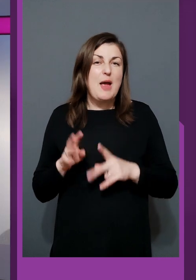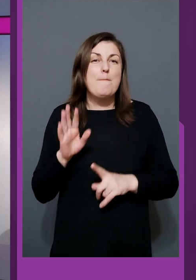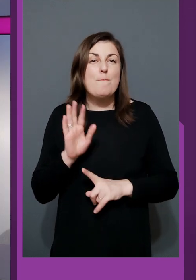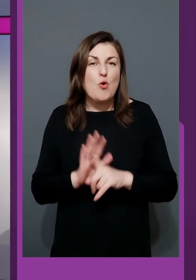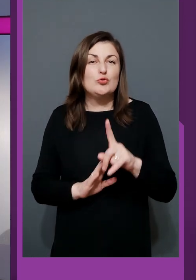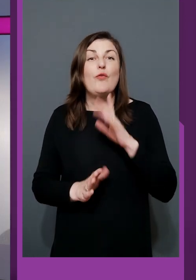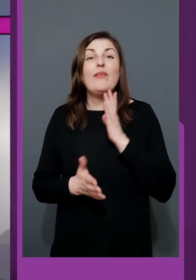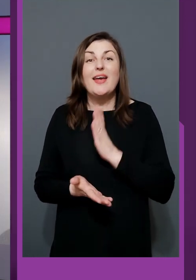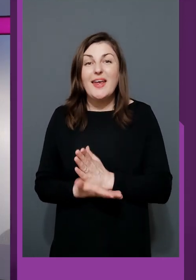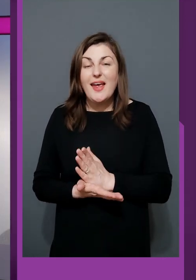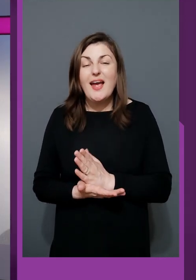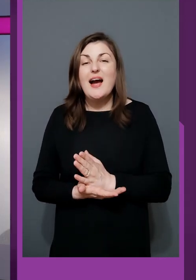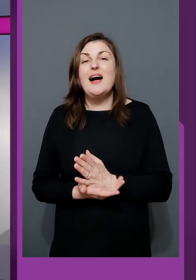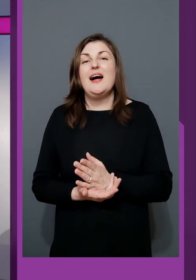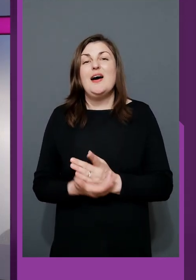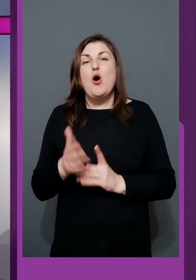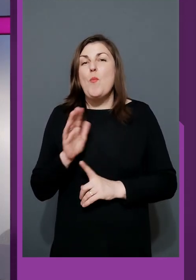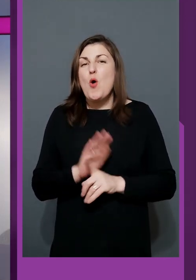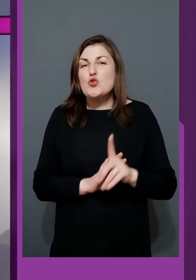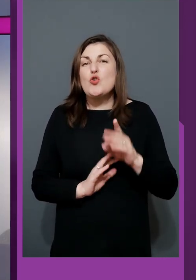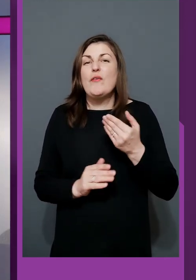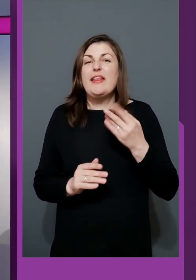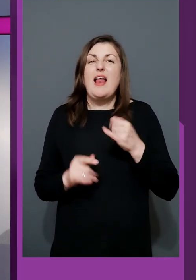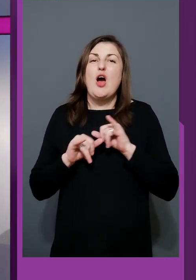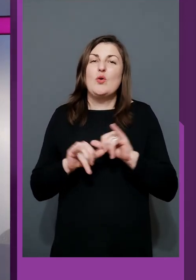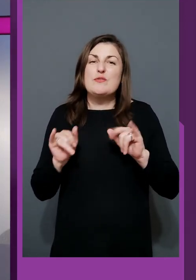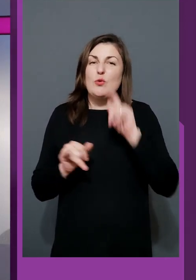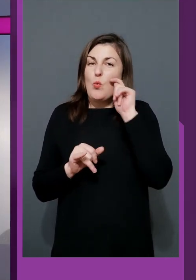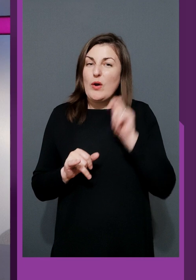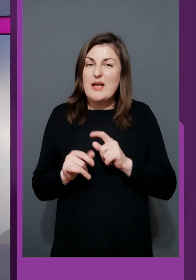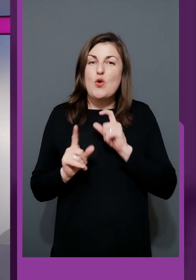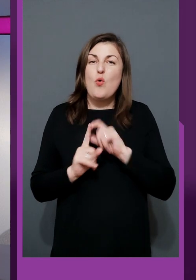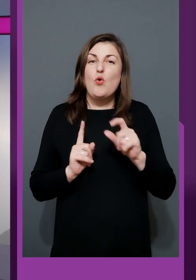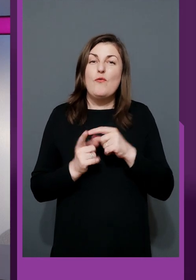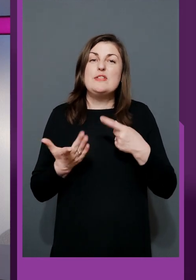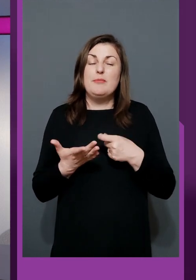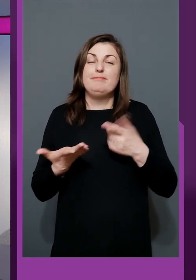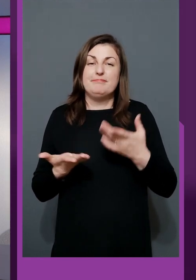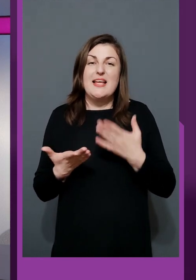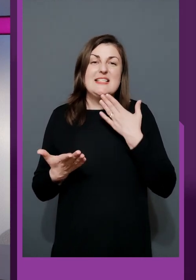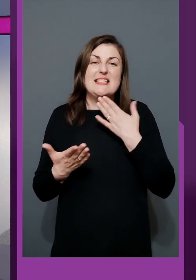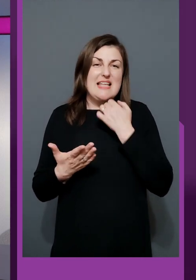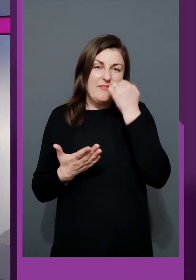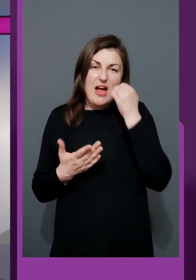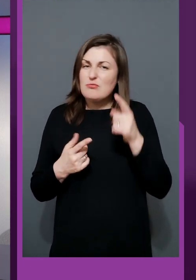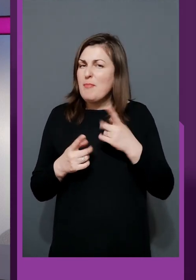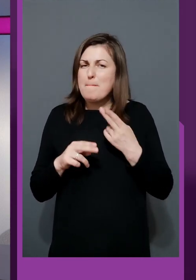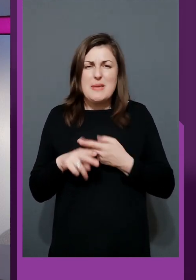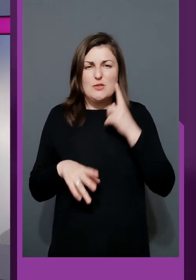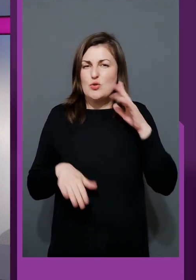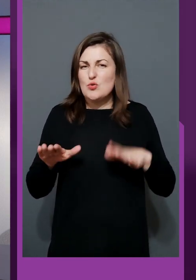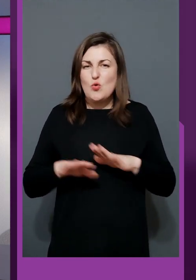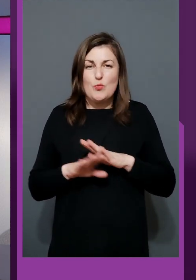поштовх є і також поштовх і для розвитку української кульової стрільби знову ж таки завдячуючи без